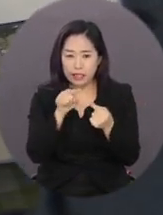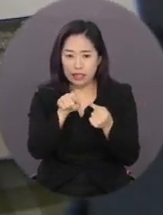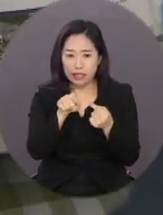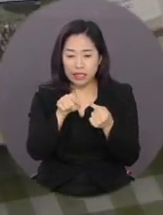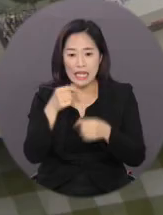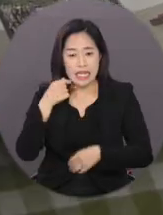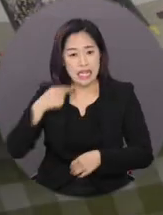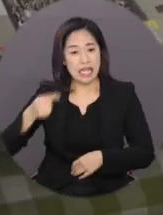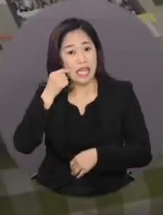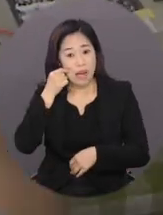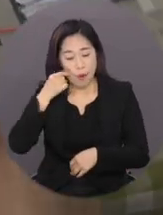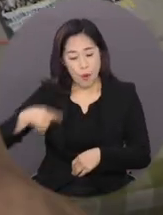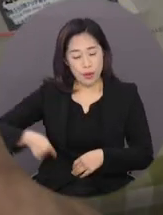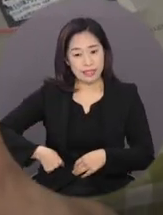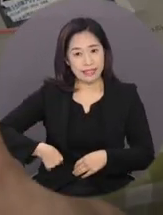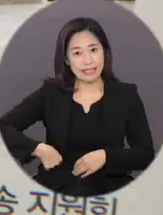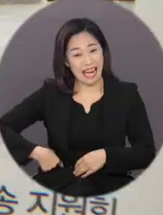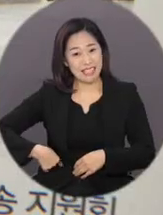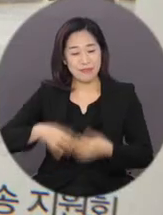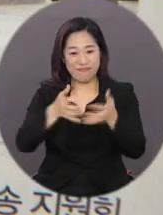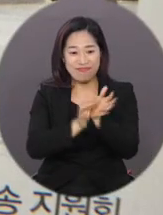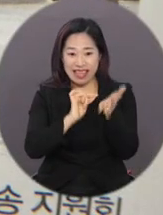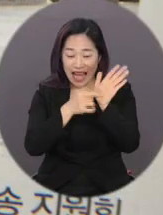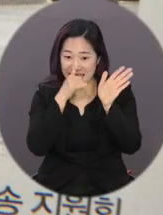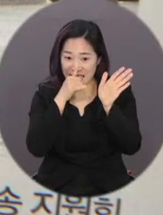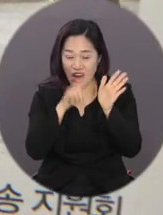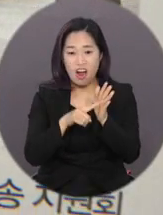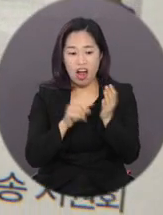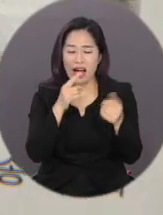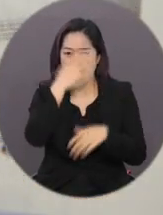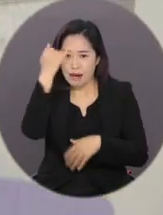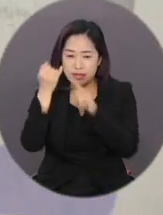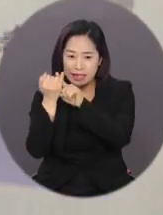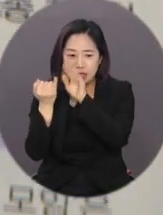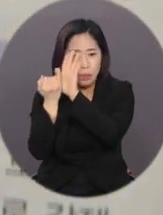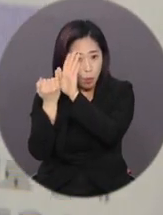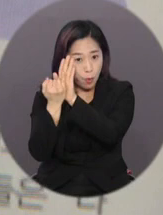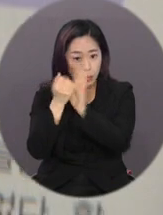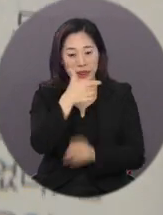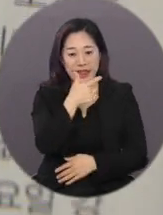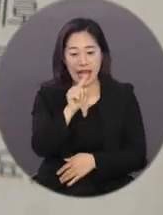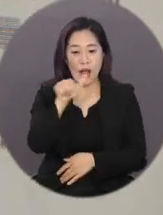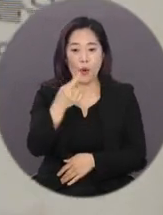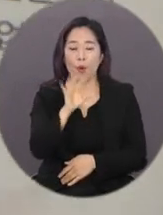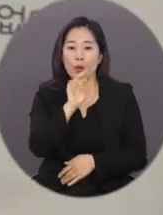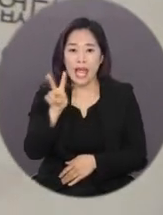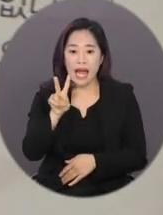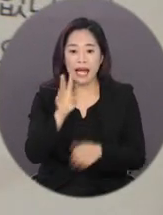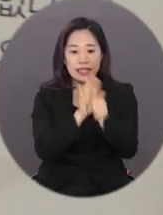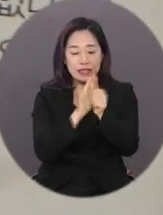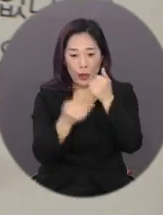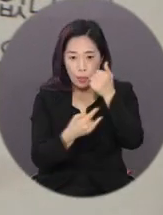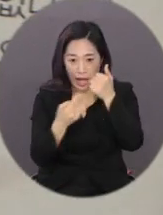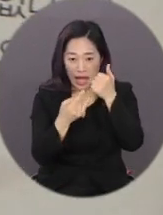일본 양심 세력들이 등장했습니다. 강제동원 피해 할머니들을 도와 일본 소송을 진행했던 나고야 소송 지원회와